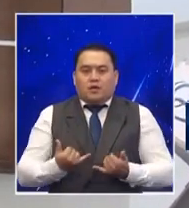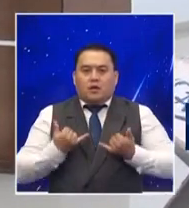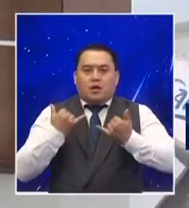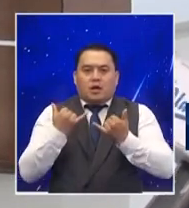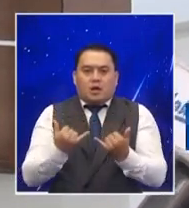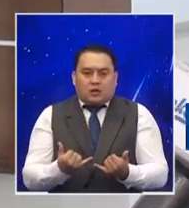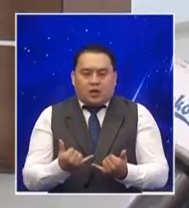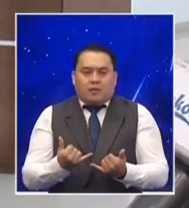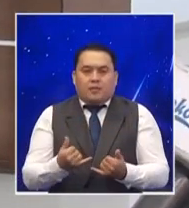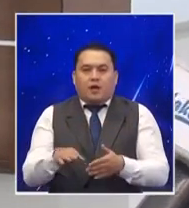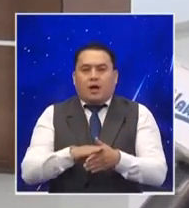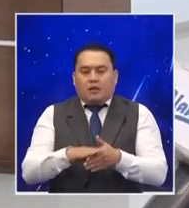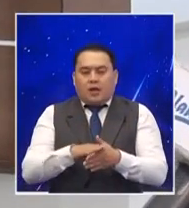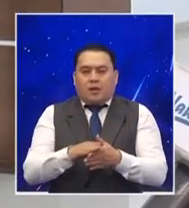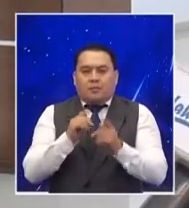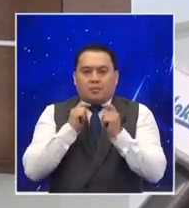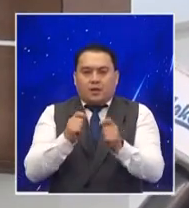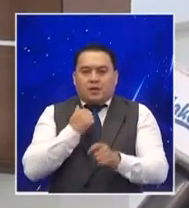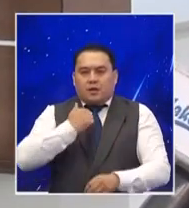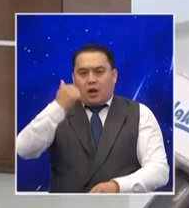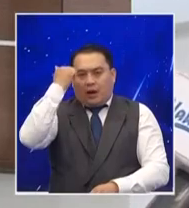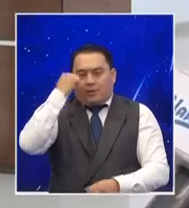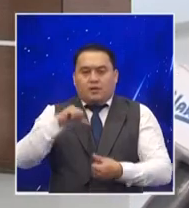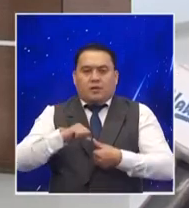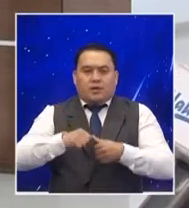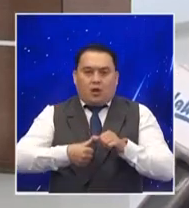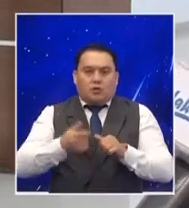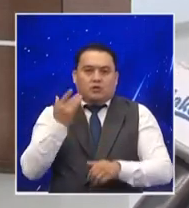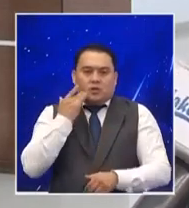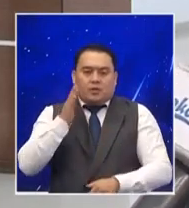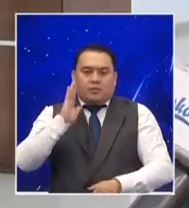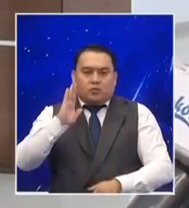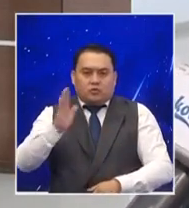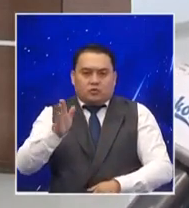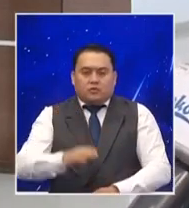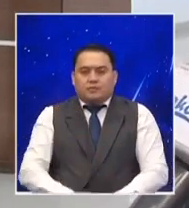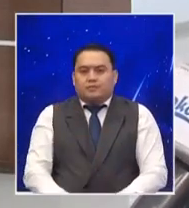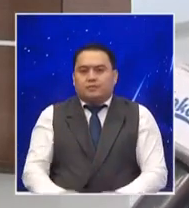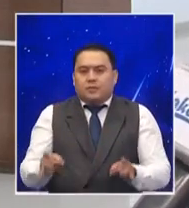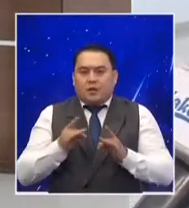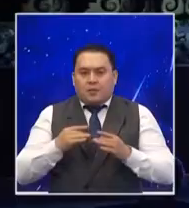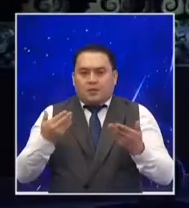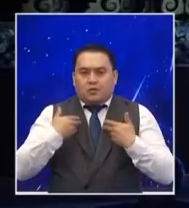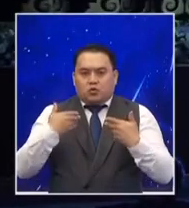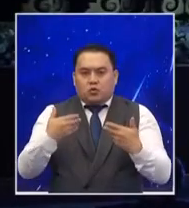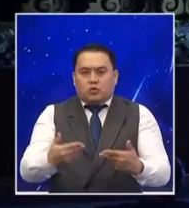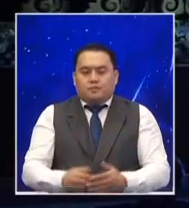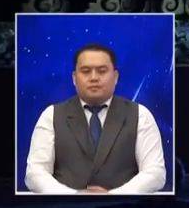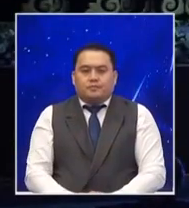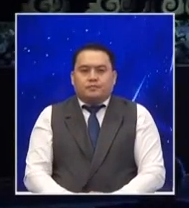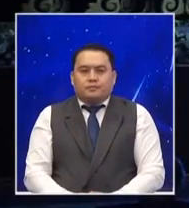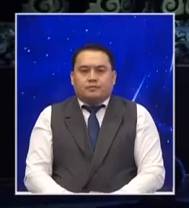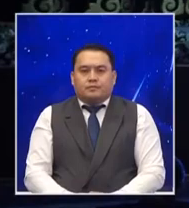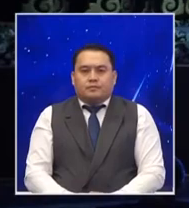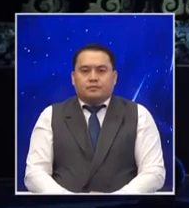беріп отыр. Рахмет бұл кісілерге, тәуелсіздігіміз мәңгілік болсын. Мейрамымыз құтты болсын. Ел бірлігі ең